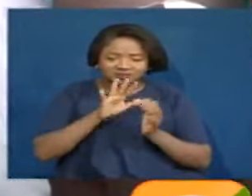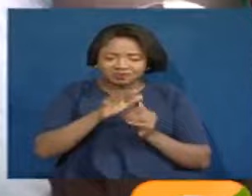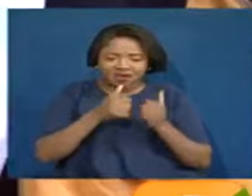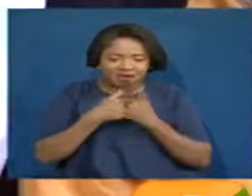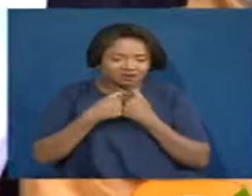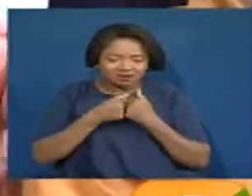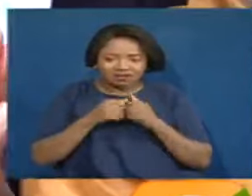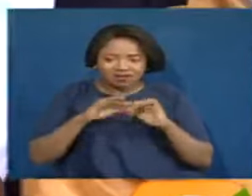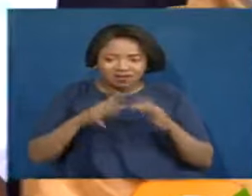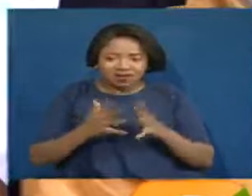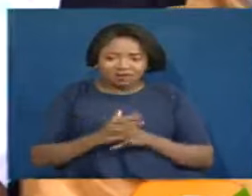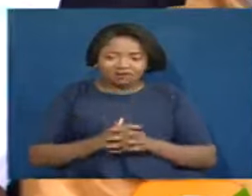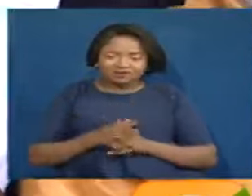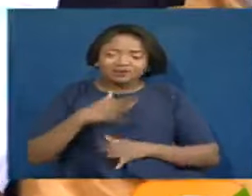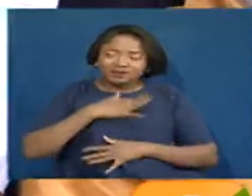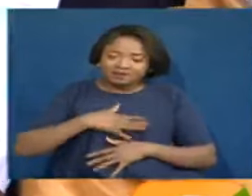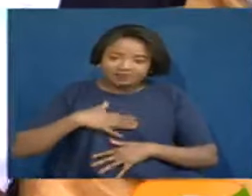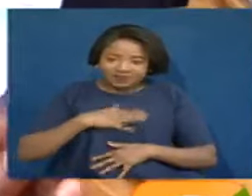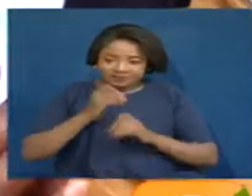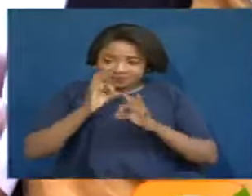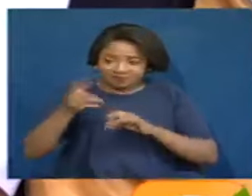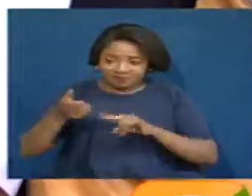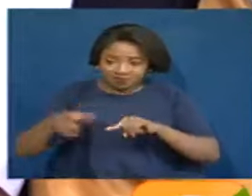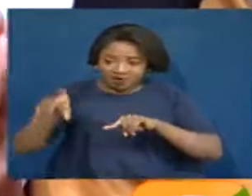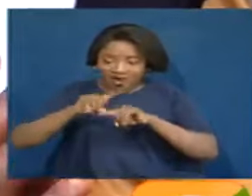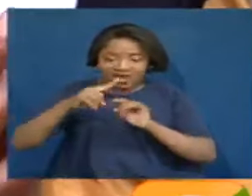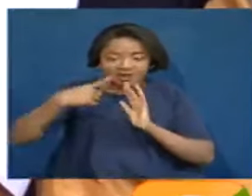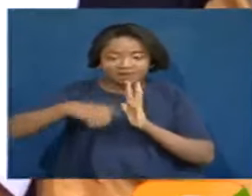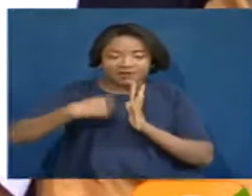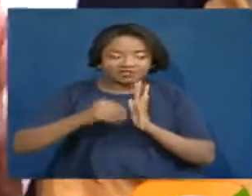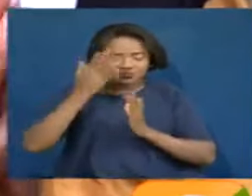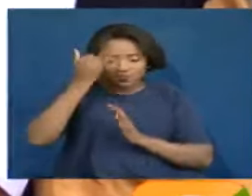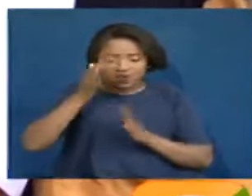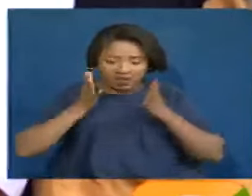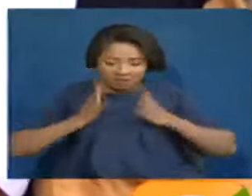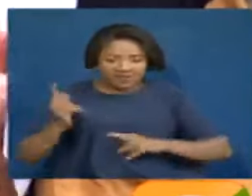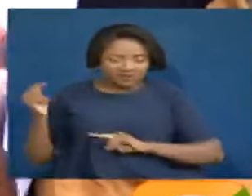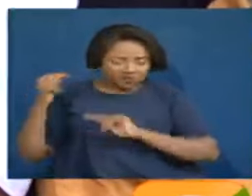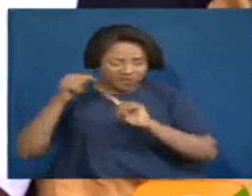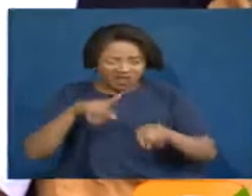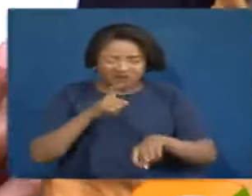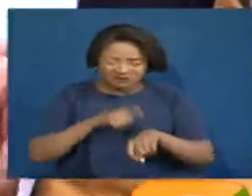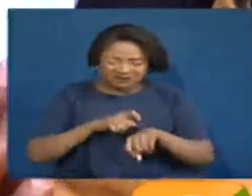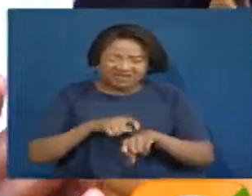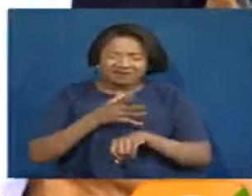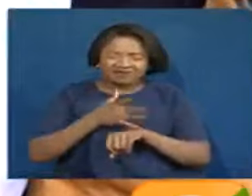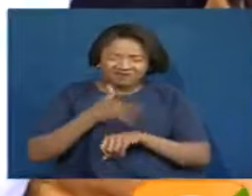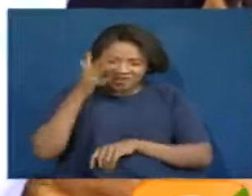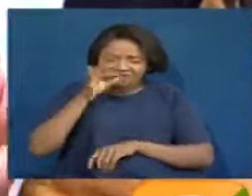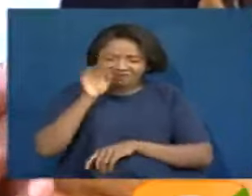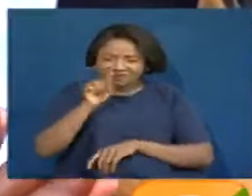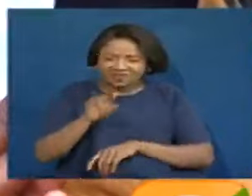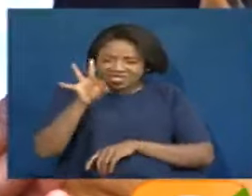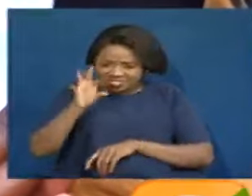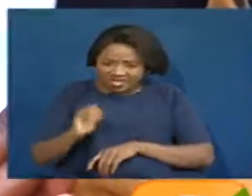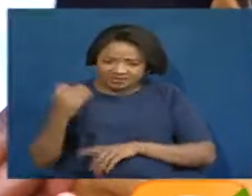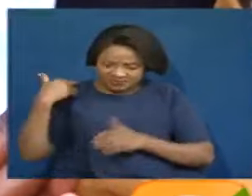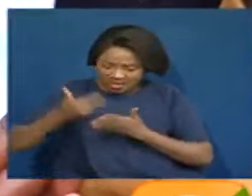zao. Naweza mtuongezee mashini ingine sababu kuna mtu anakuja hapa saa 11:30. Hata saa hii yako